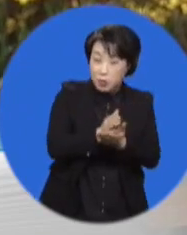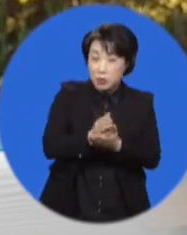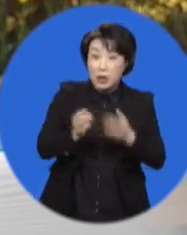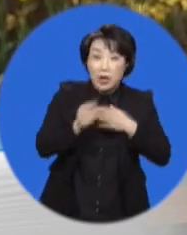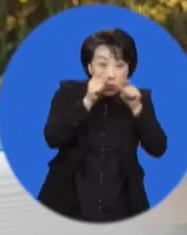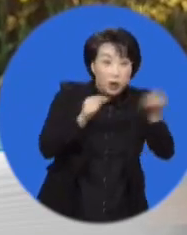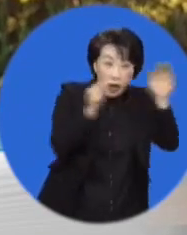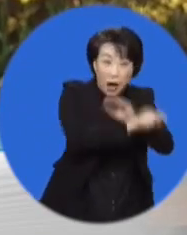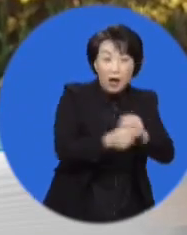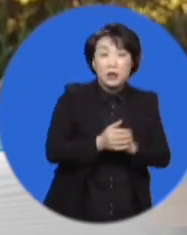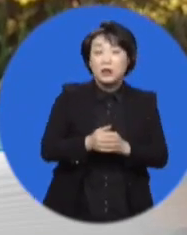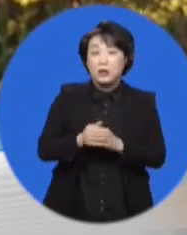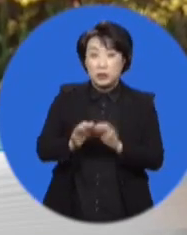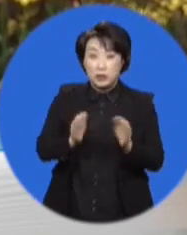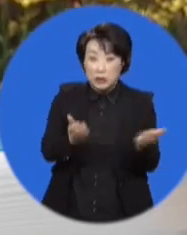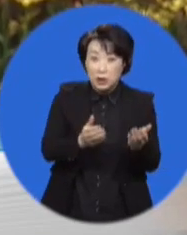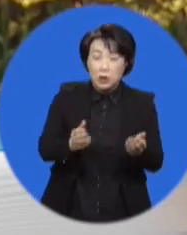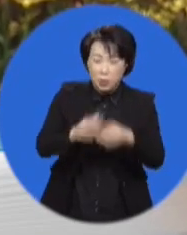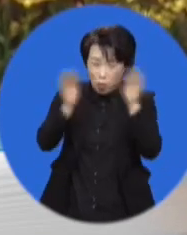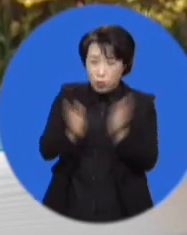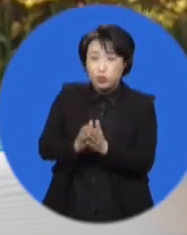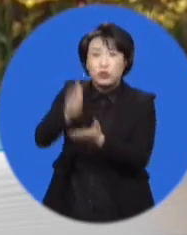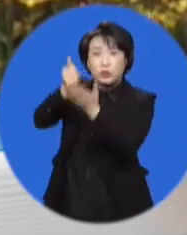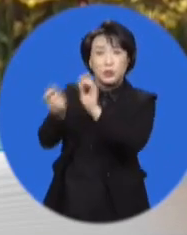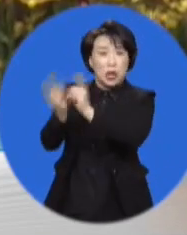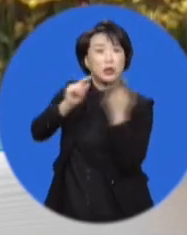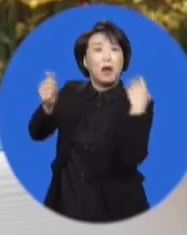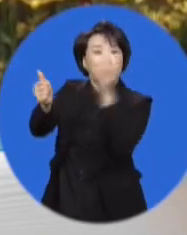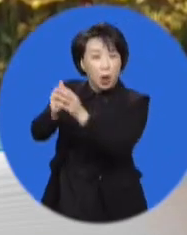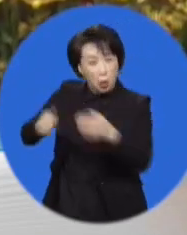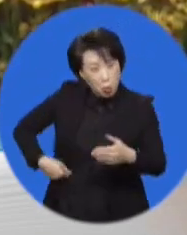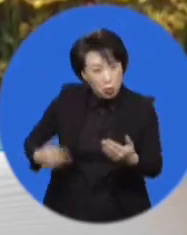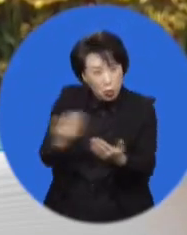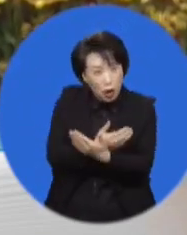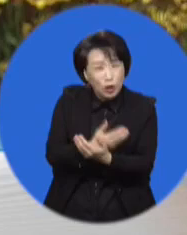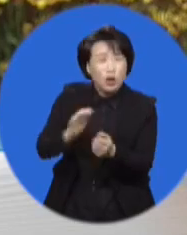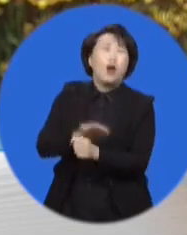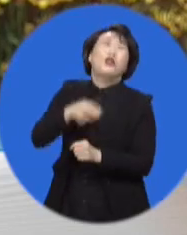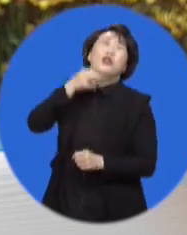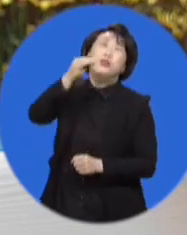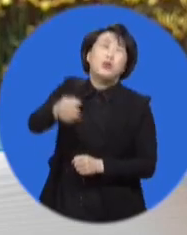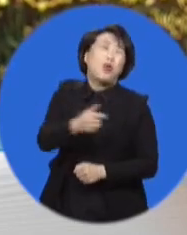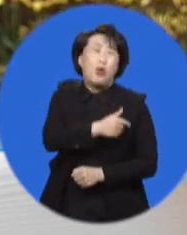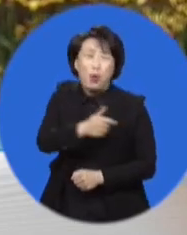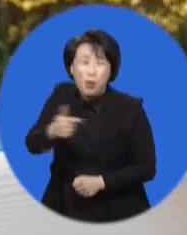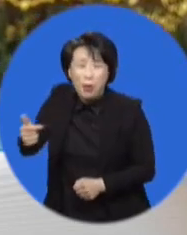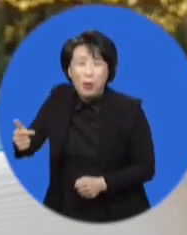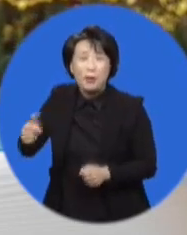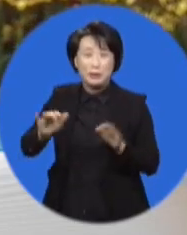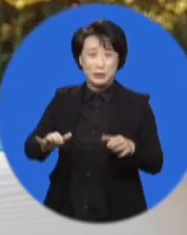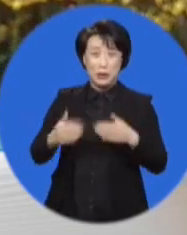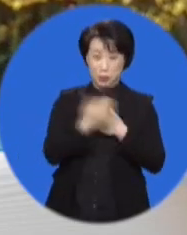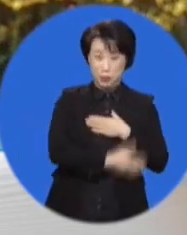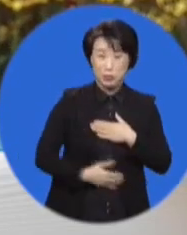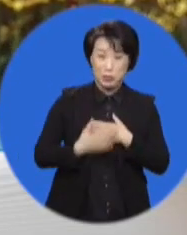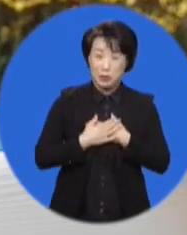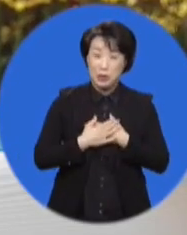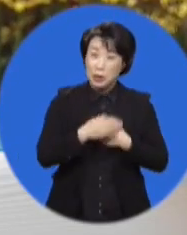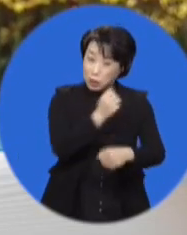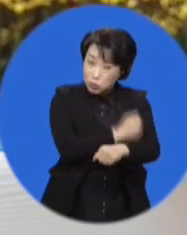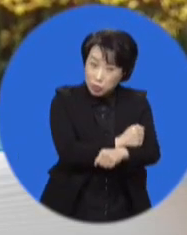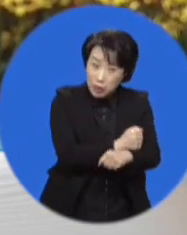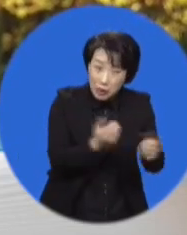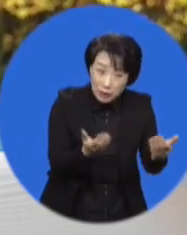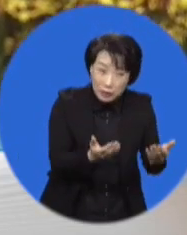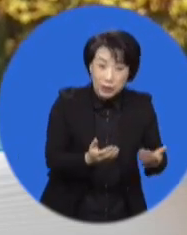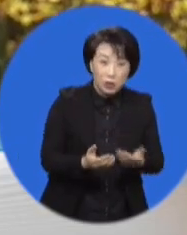짓게. 회개. 이거 어마어마한 사랑의 소리인데. 우리는 육신이 수고하는